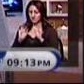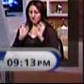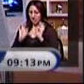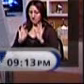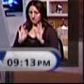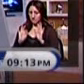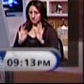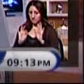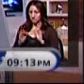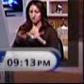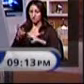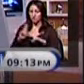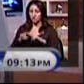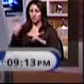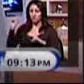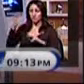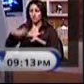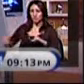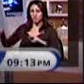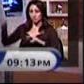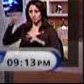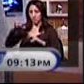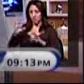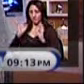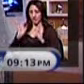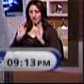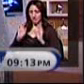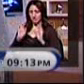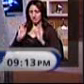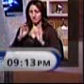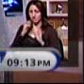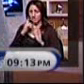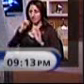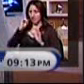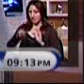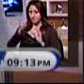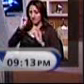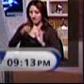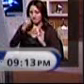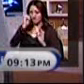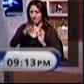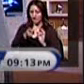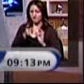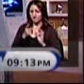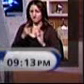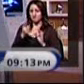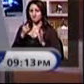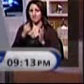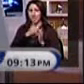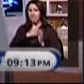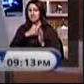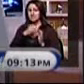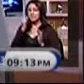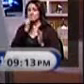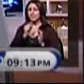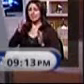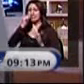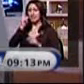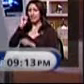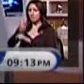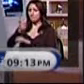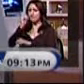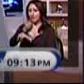الشعب وخدت منه بدون توكيل وفرضت عليه وصاية باسم الدين، وده اللي حصل لنا دلوقتي. إذا